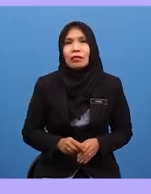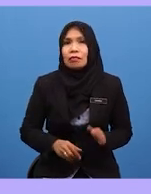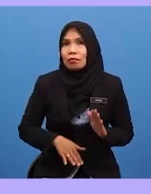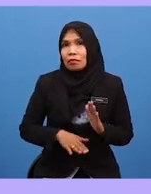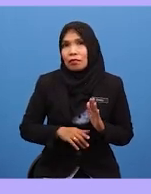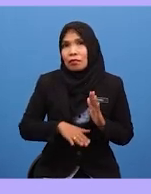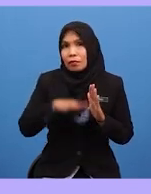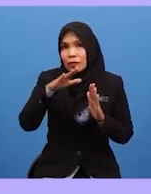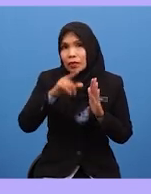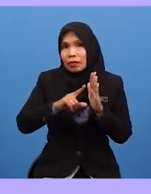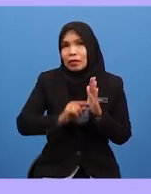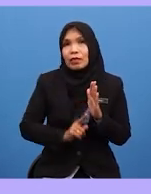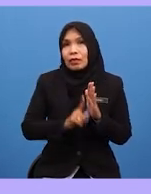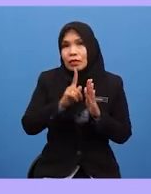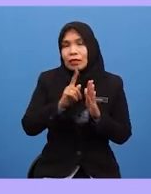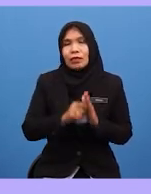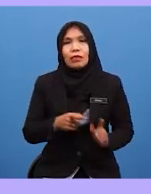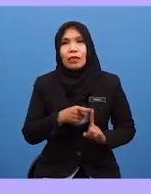pertumbuhan budak perempuan.